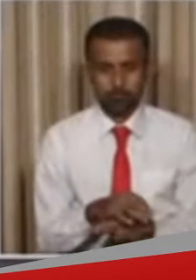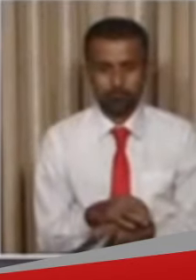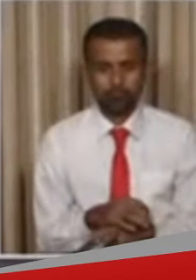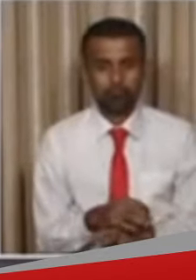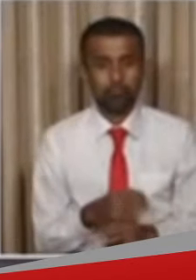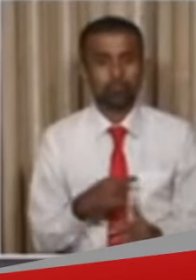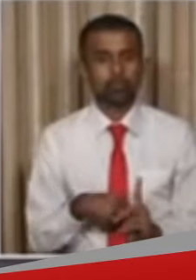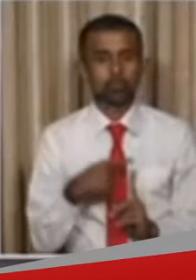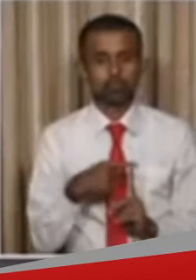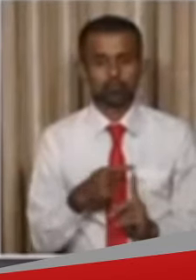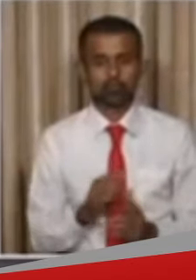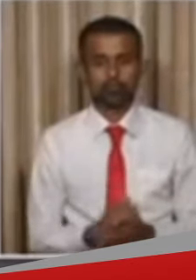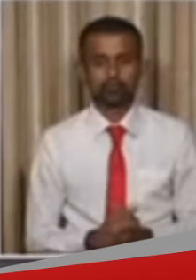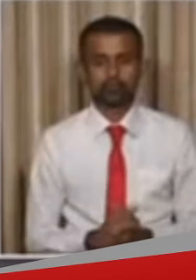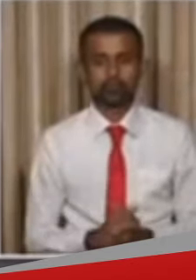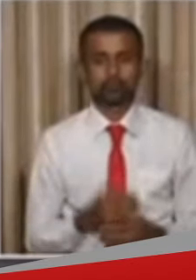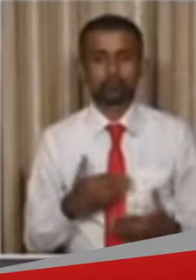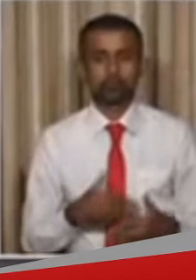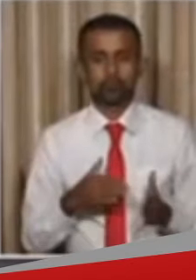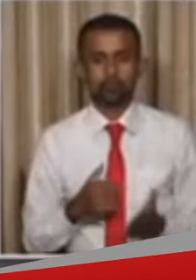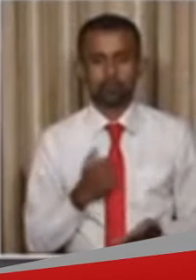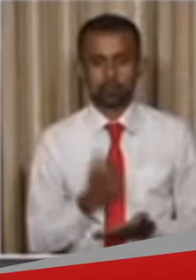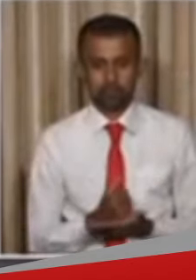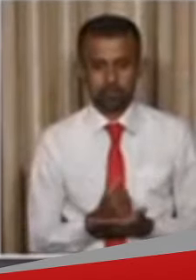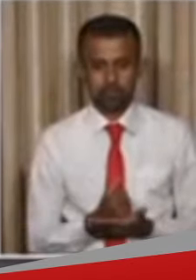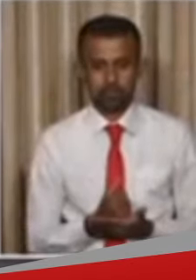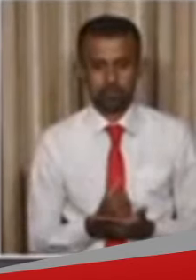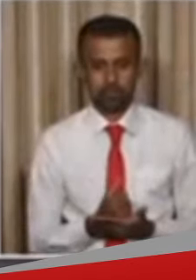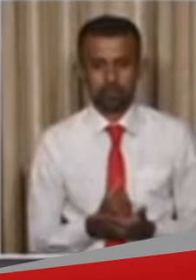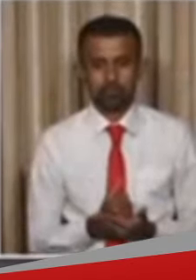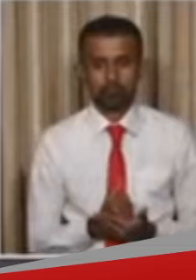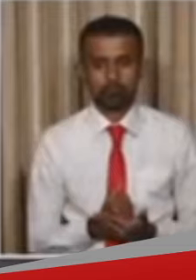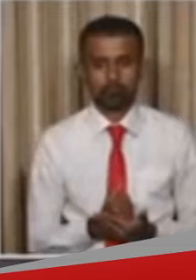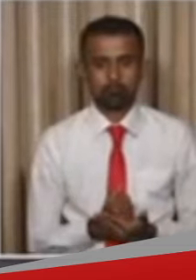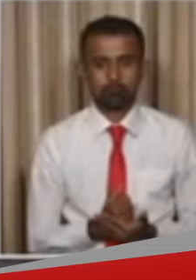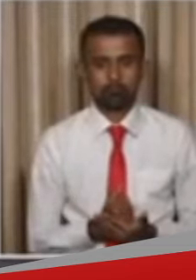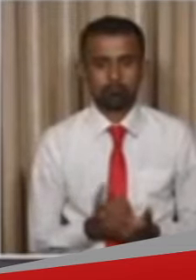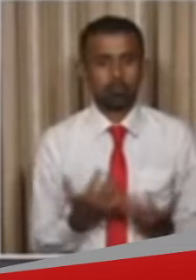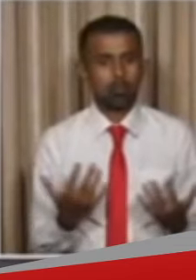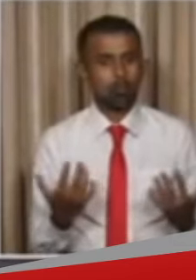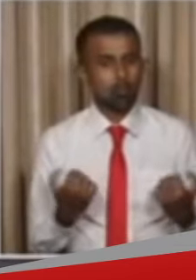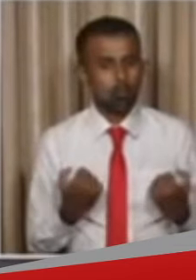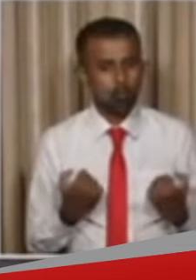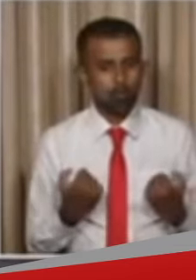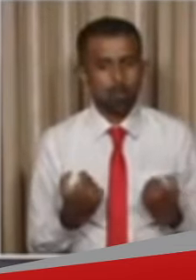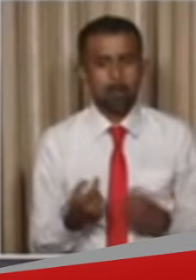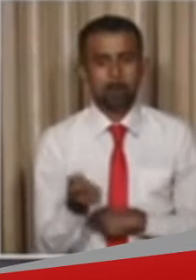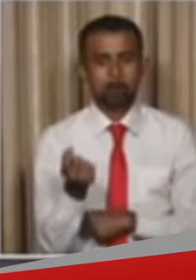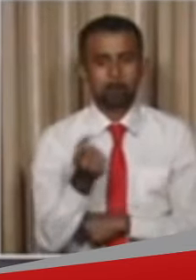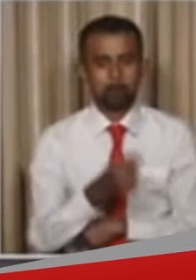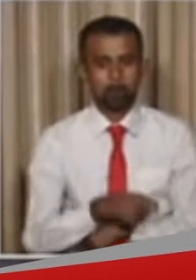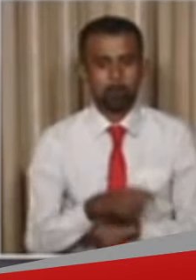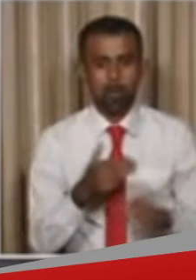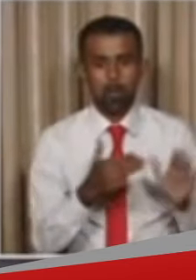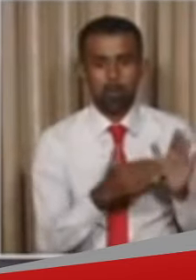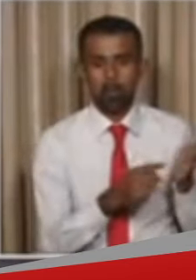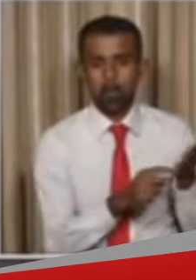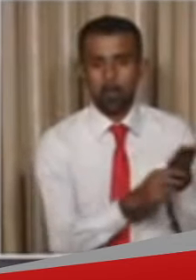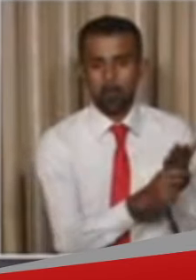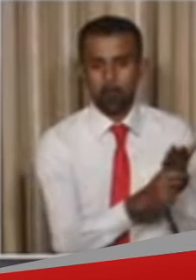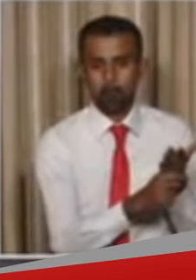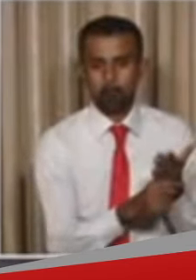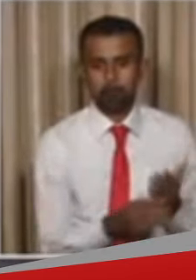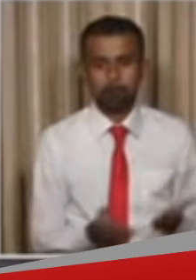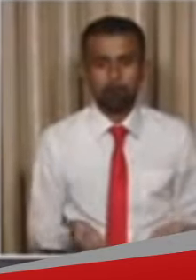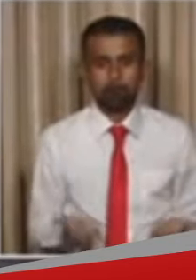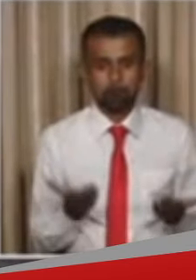දියුණු කිරීම සඳහා කැබිනට් පත්‍රිකාවකින් ඒ සඳහා අවශ්‍ය කරන වැඩපිළිවෙල මොබිටෙල් ආයතනයෙන් ක්‍රියාත්මක